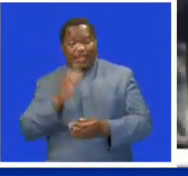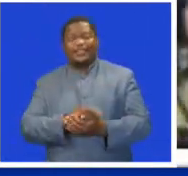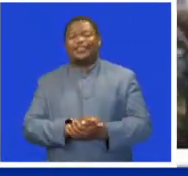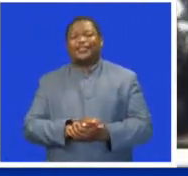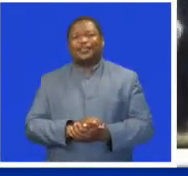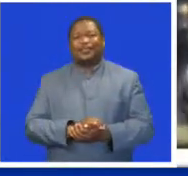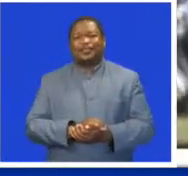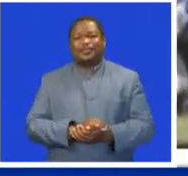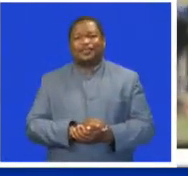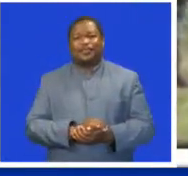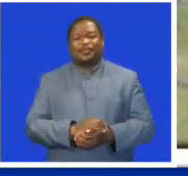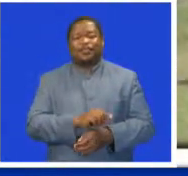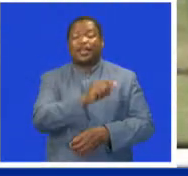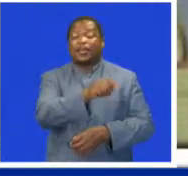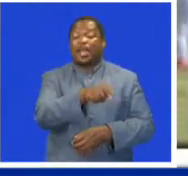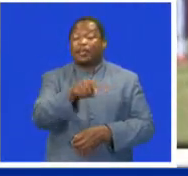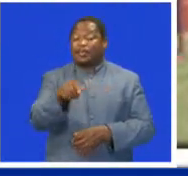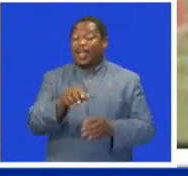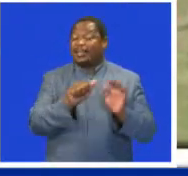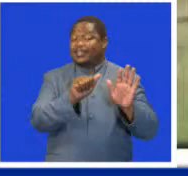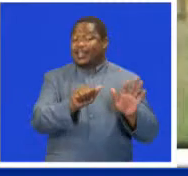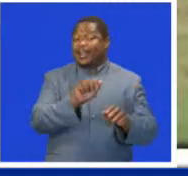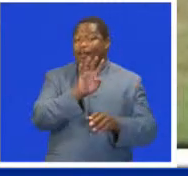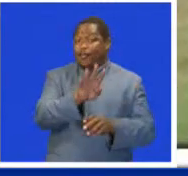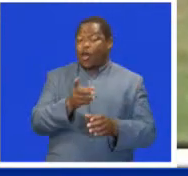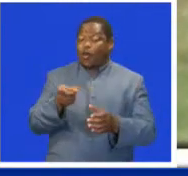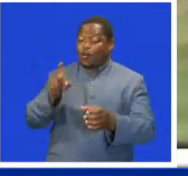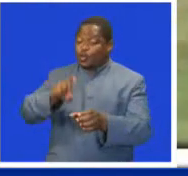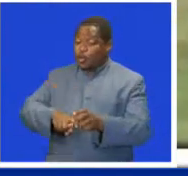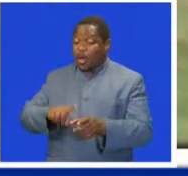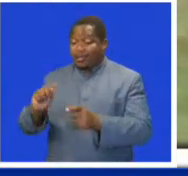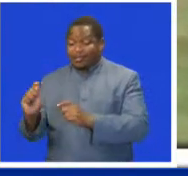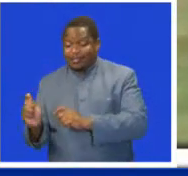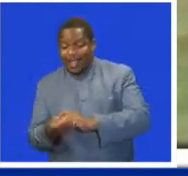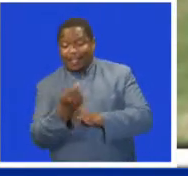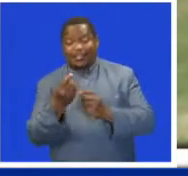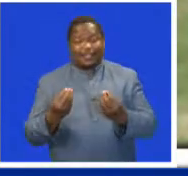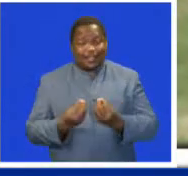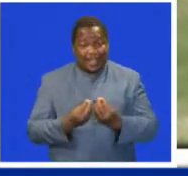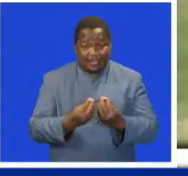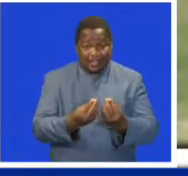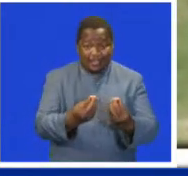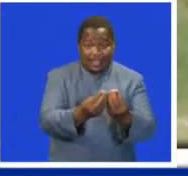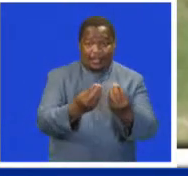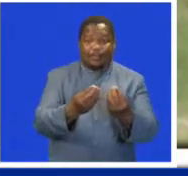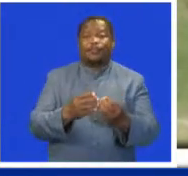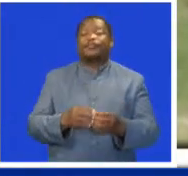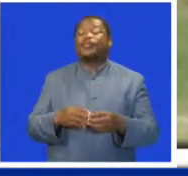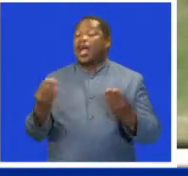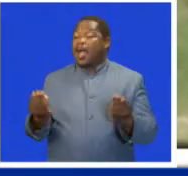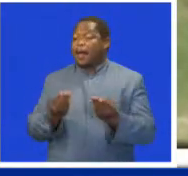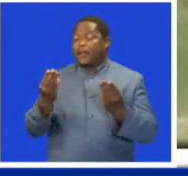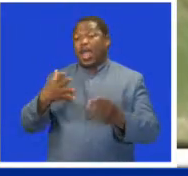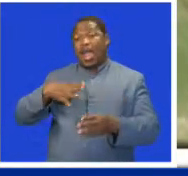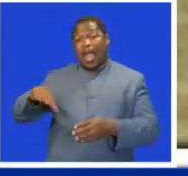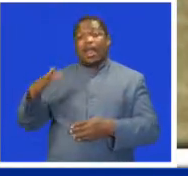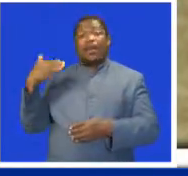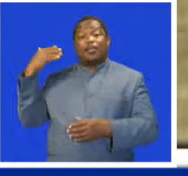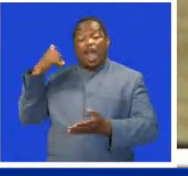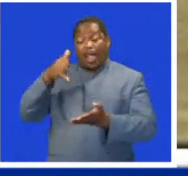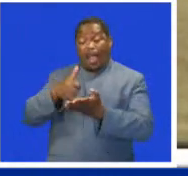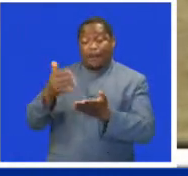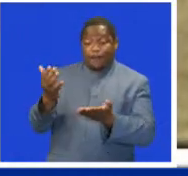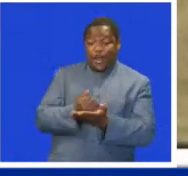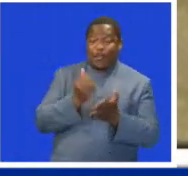badlali begaluva labang 64 Kulenzebe lekhombe kuba nebadlali abaningi lebeke bayiphakamisa phambilini ibone sandile